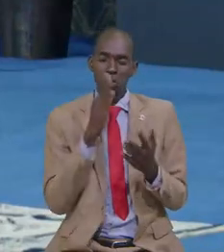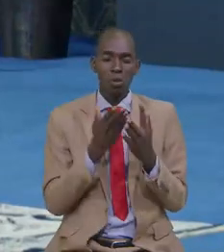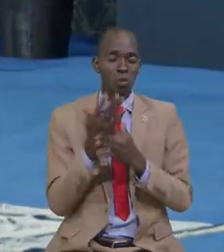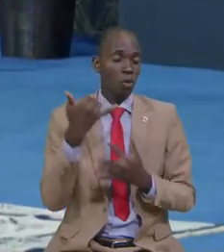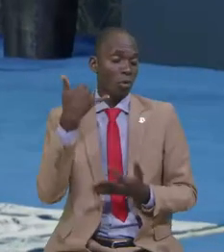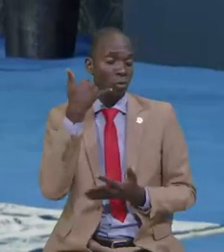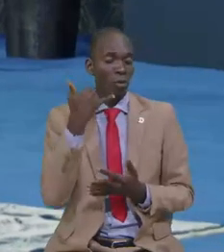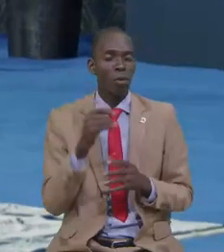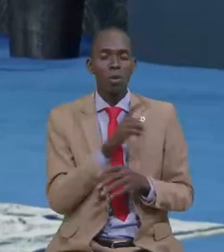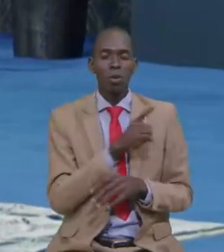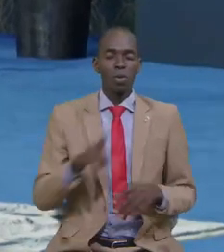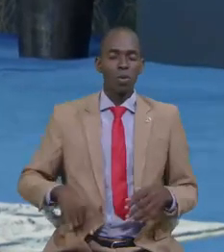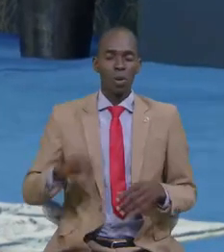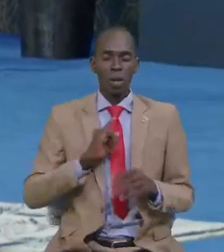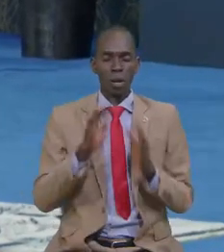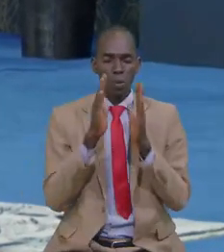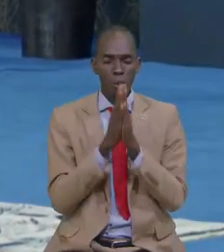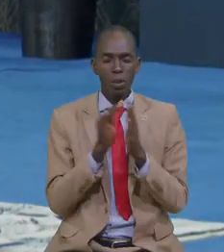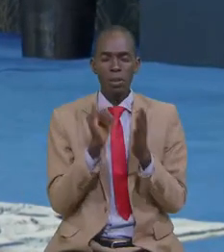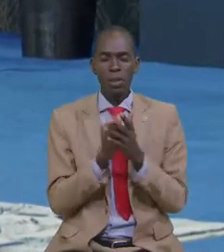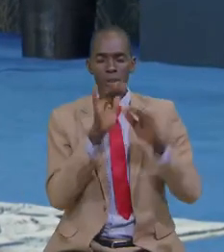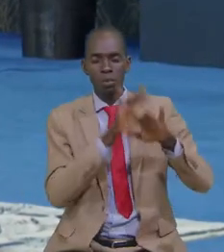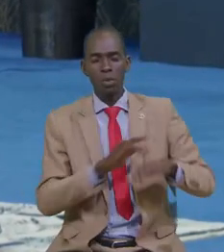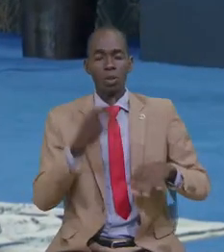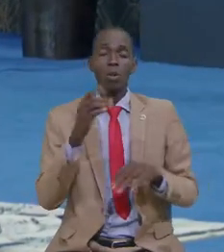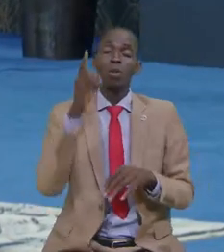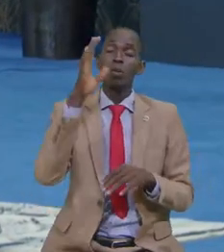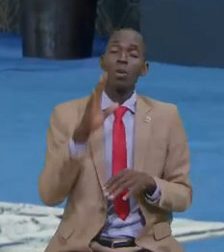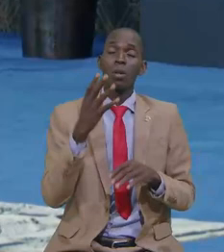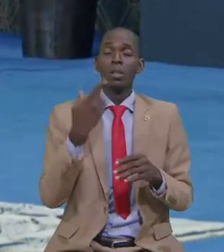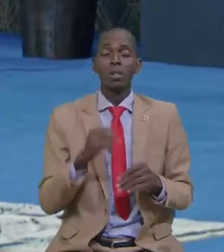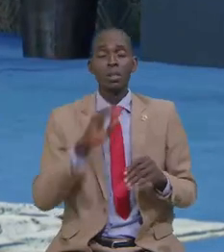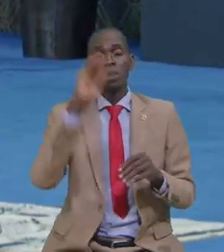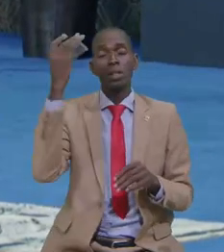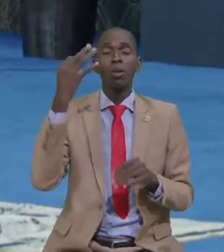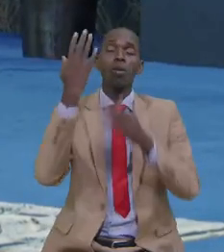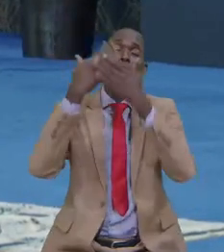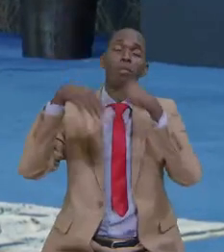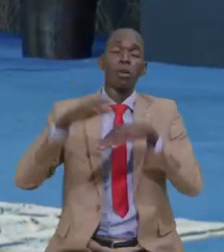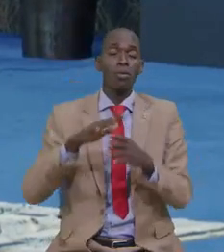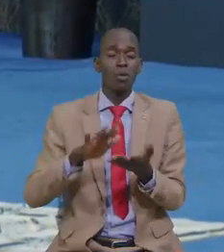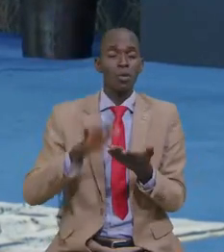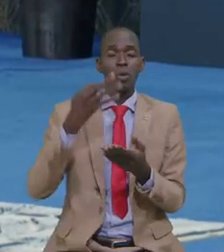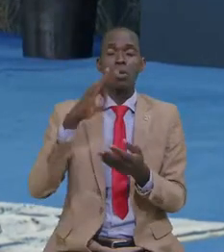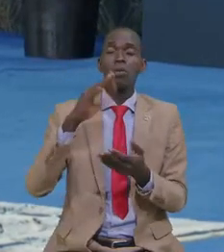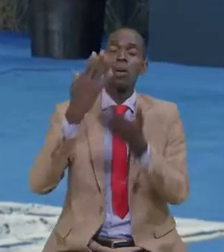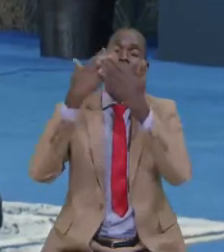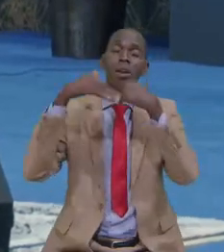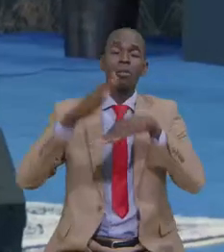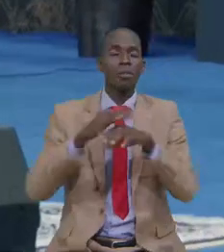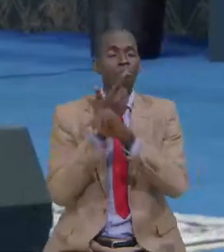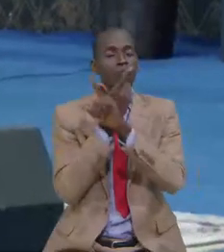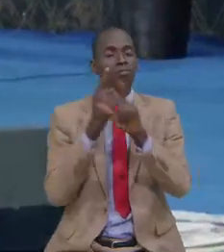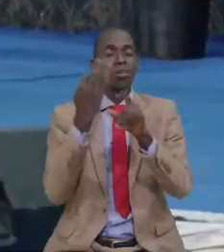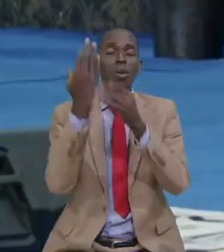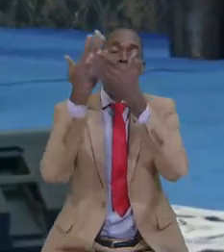ou ceux qui sont avec leur portable, je prie que la miséricorde du ciel, la grâce du ciel, et la gloire du ciel